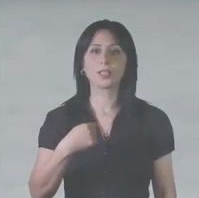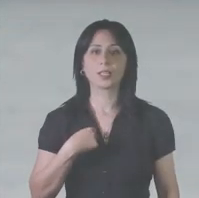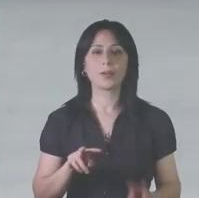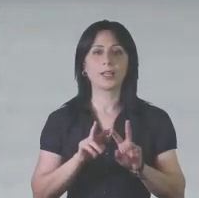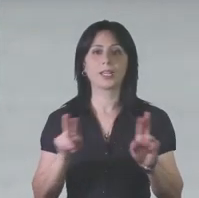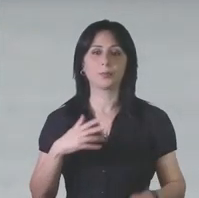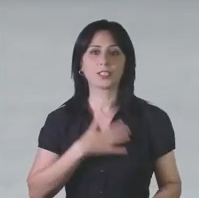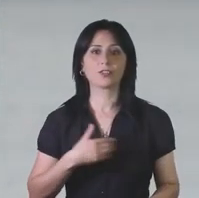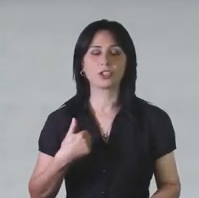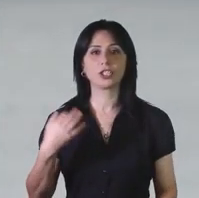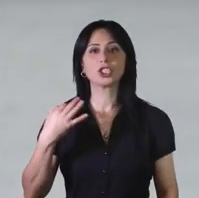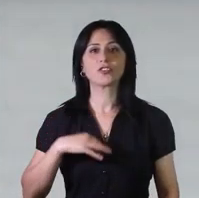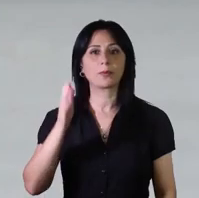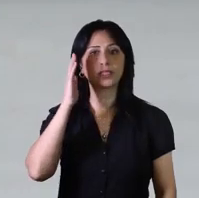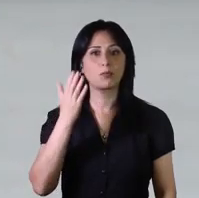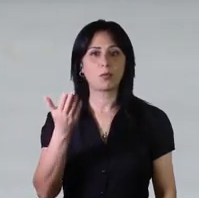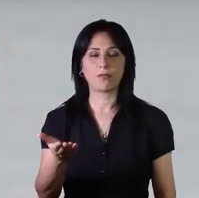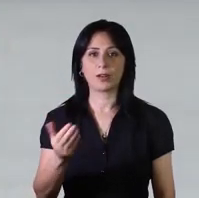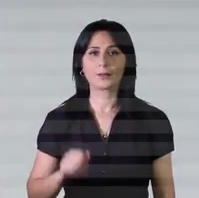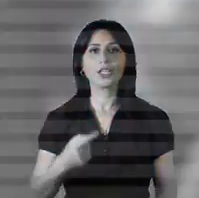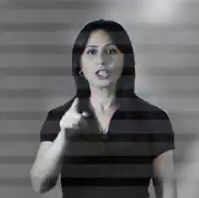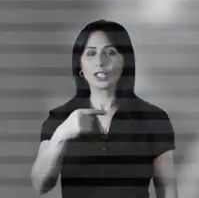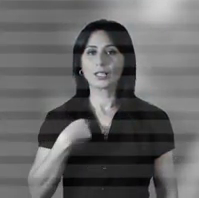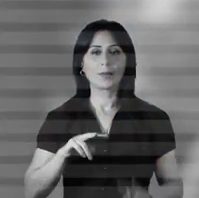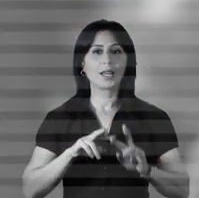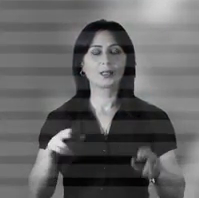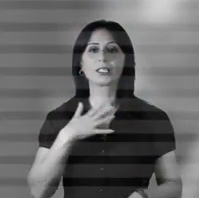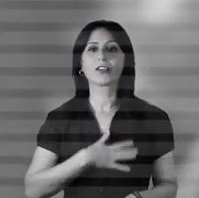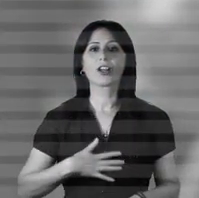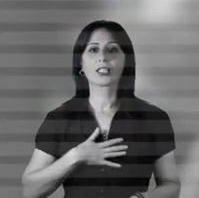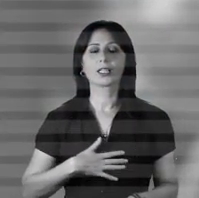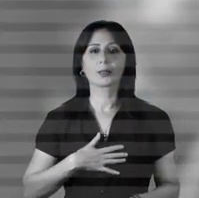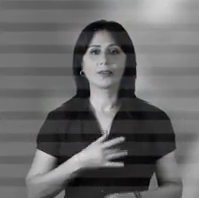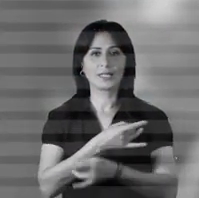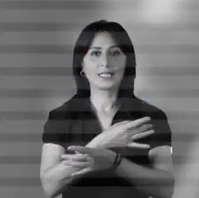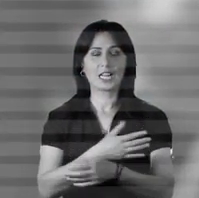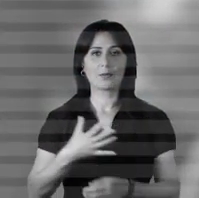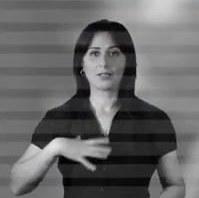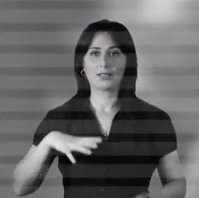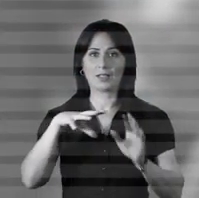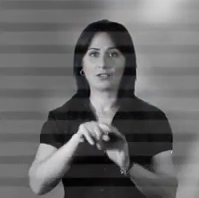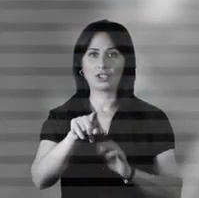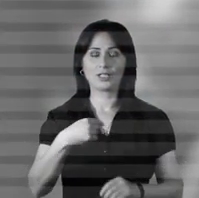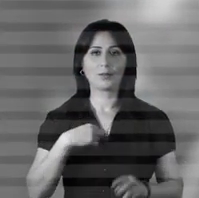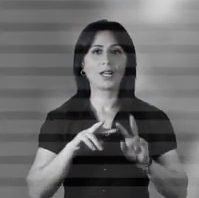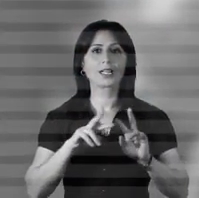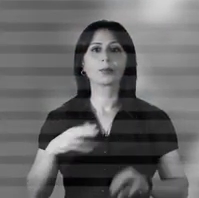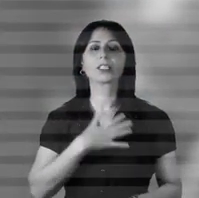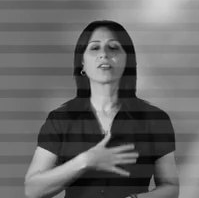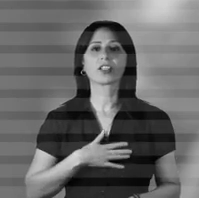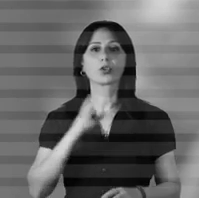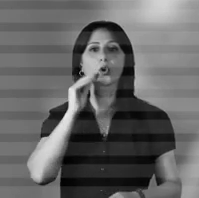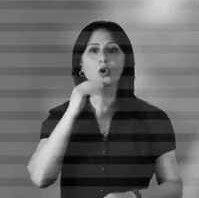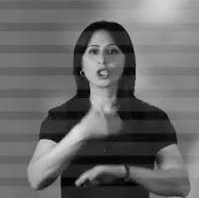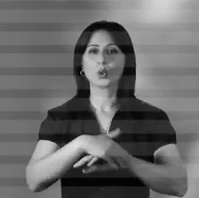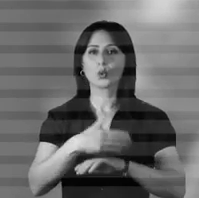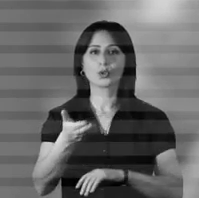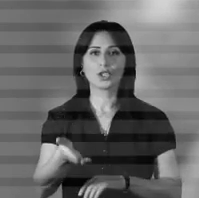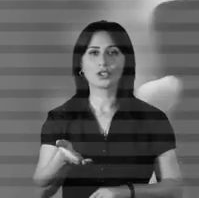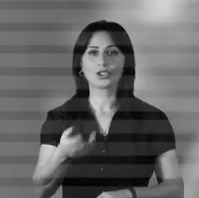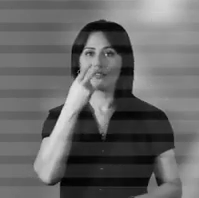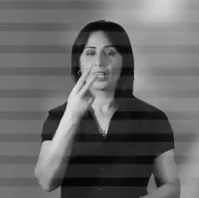შენ და მე ერთნაირად გვადარდებს ჩვენი შვილების მომავალი. შენ და მე ერთნაირად გვადარდებს სიღარიბე ჩვენს ქვეყანაში. შენ და მე ერთნაირად